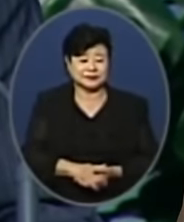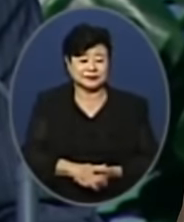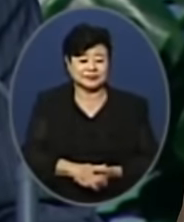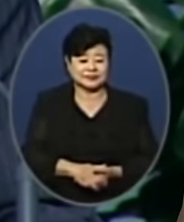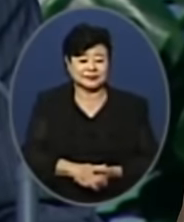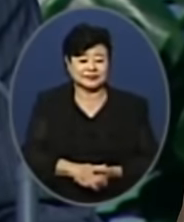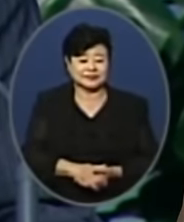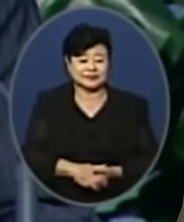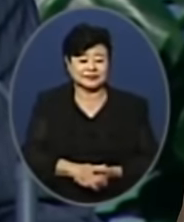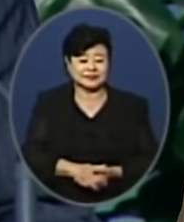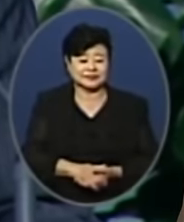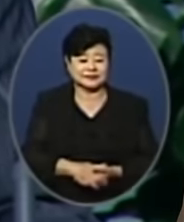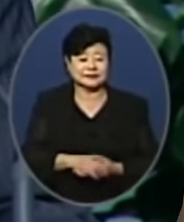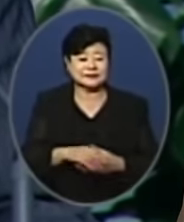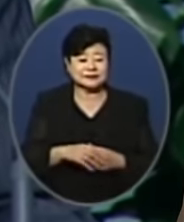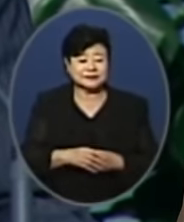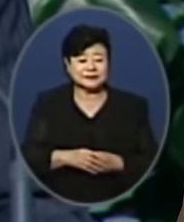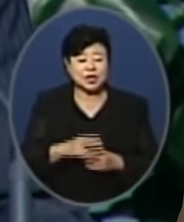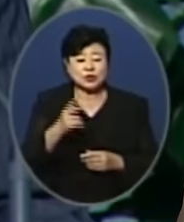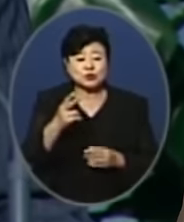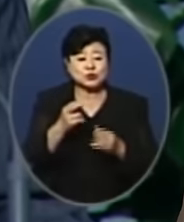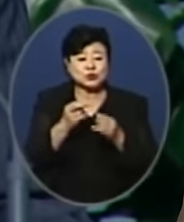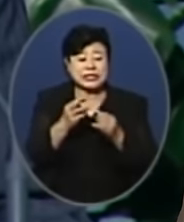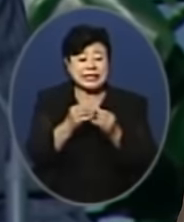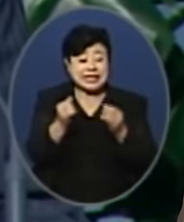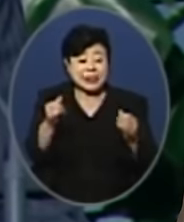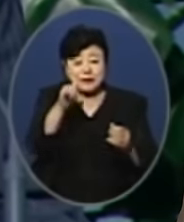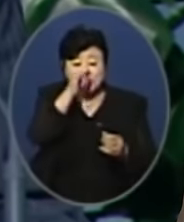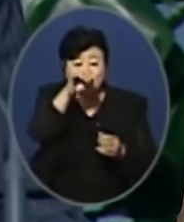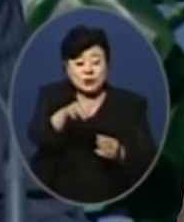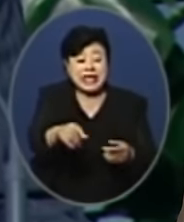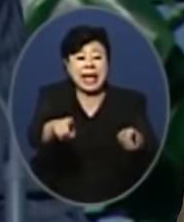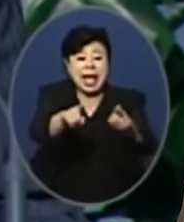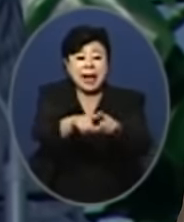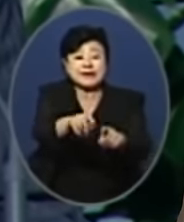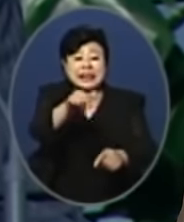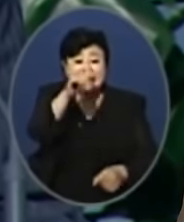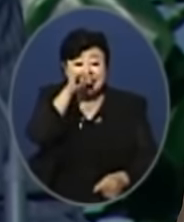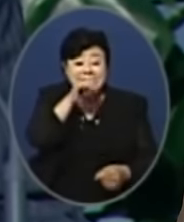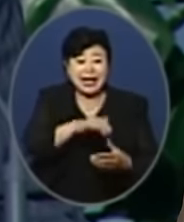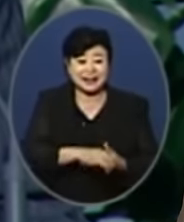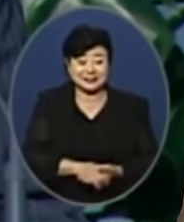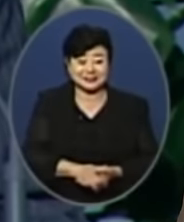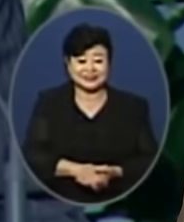있겠다는 말을 안 했었습니다. 두세 사람 있는데 내가 같이 있겠다.